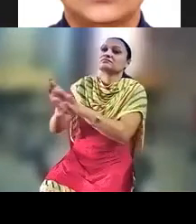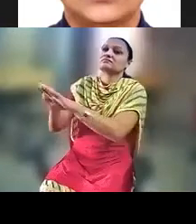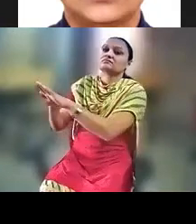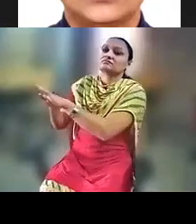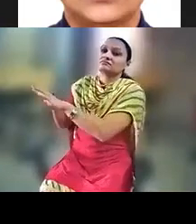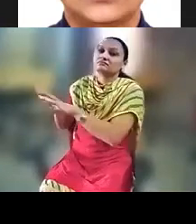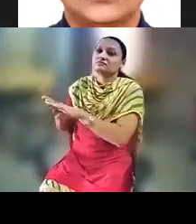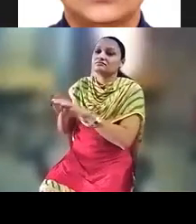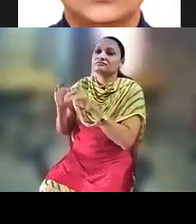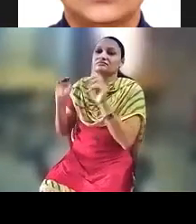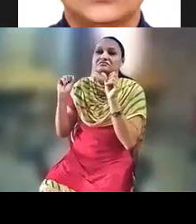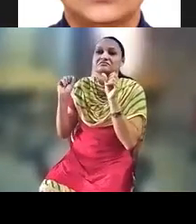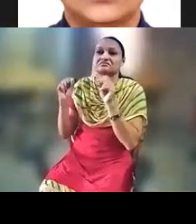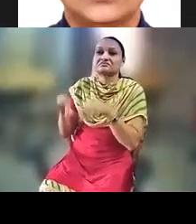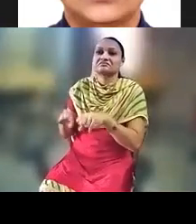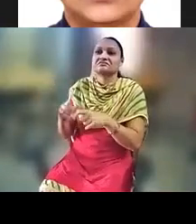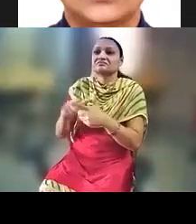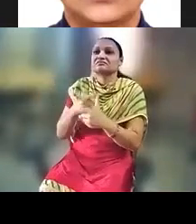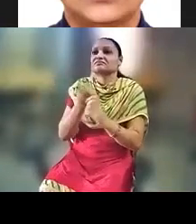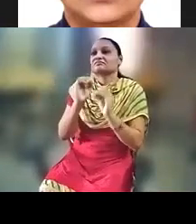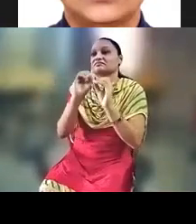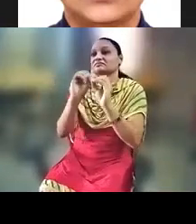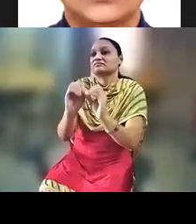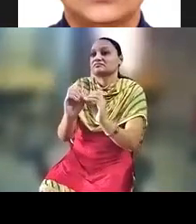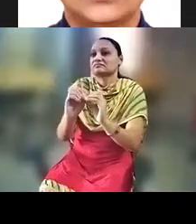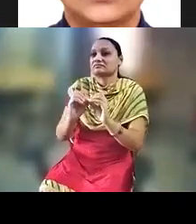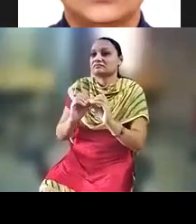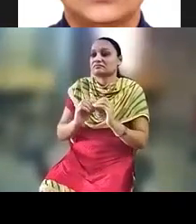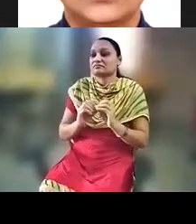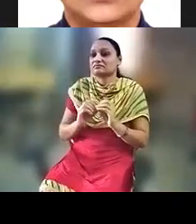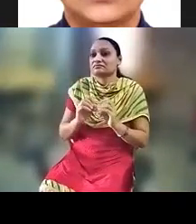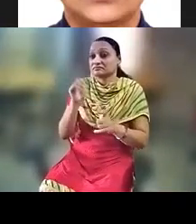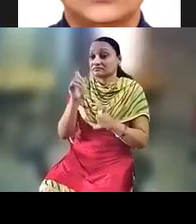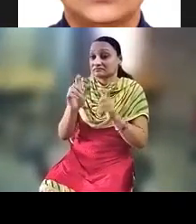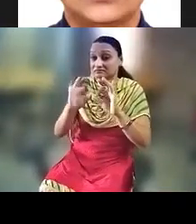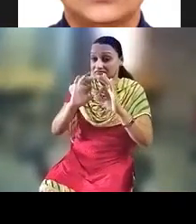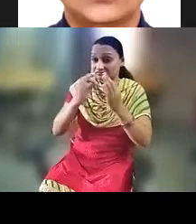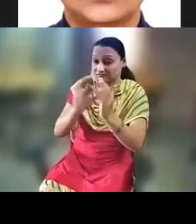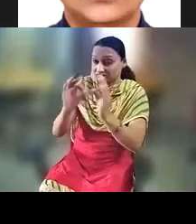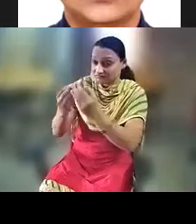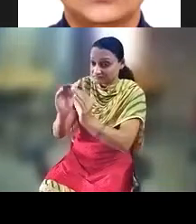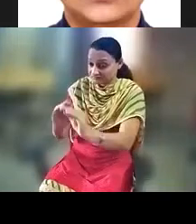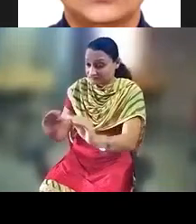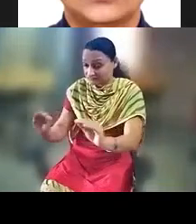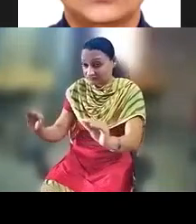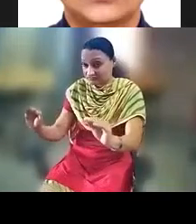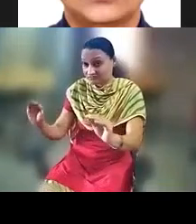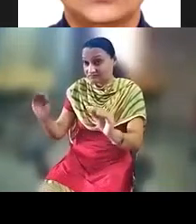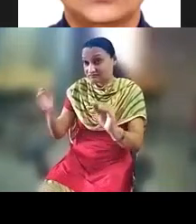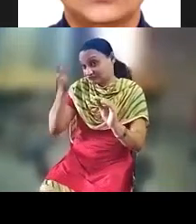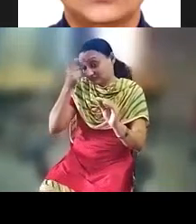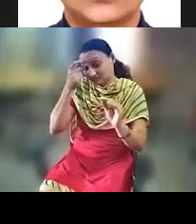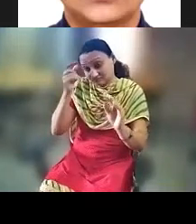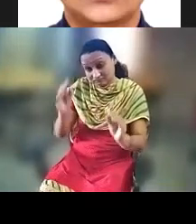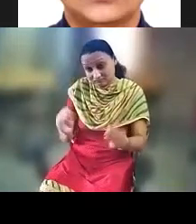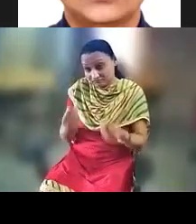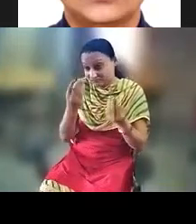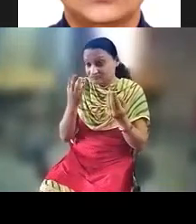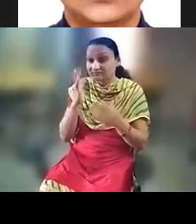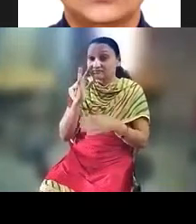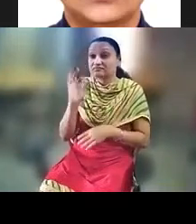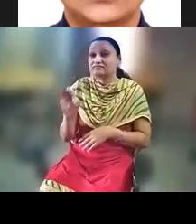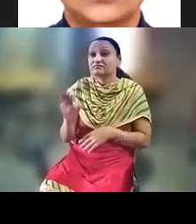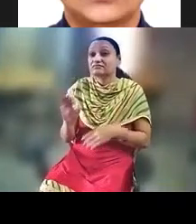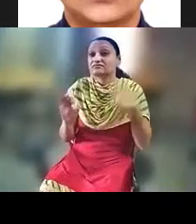खत्म हो गई, वो जॉब्स खत्म हो गए। सो उन सब परिवारों के बच्चों की क्या स्थिति होगी। सो ये बड़ा इंपॉर्टेंट है, क्योंकि